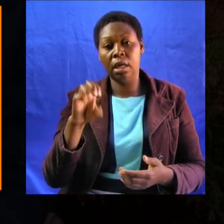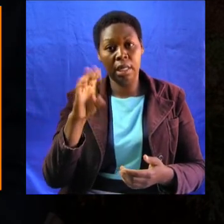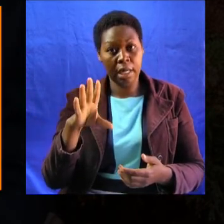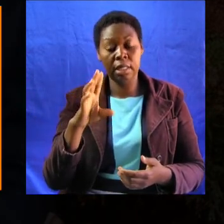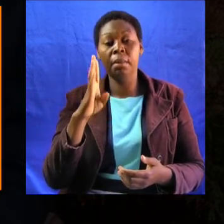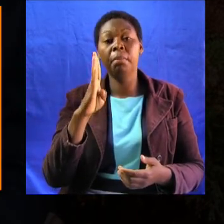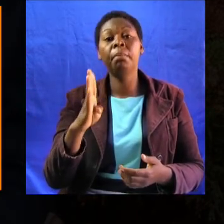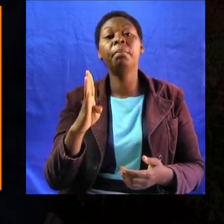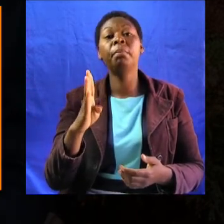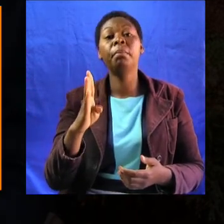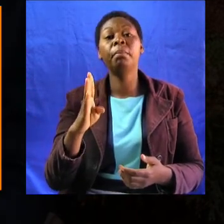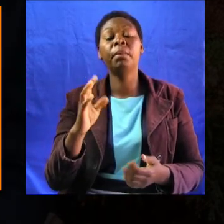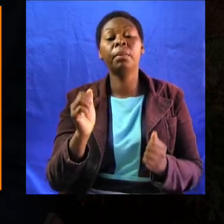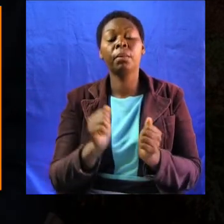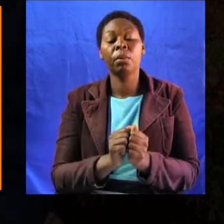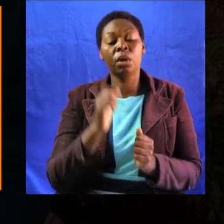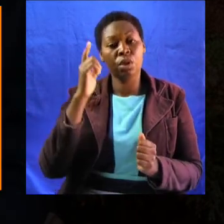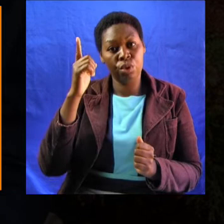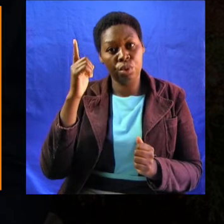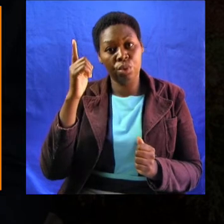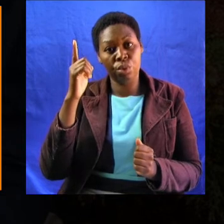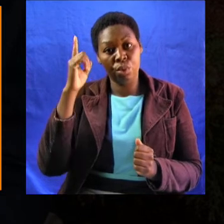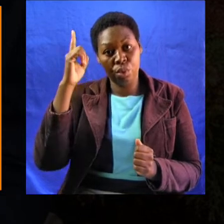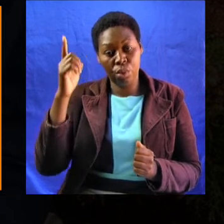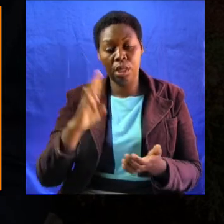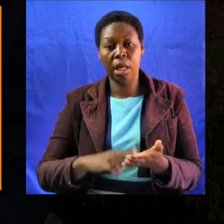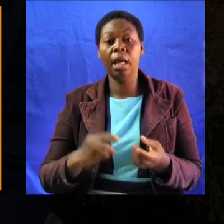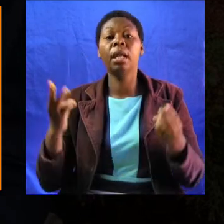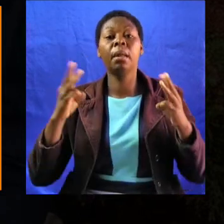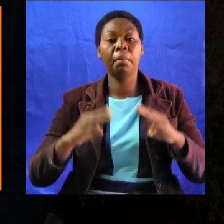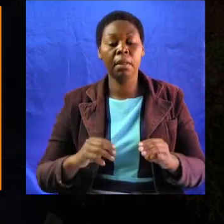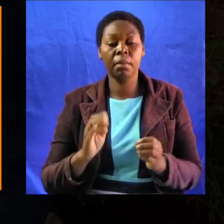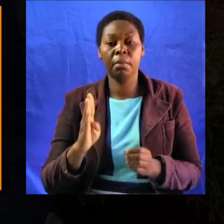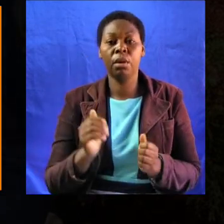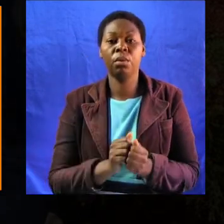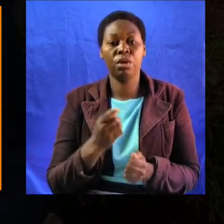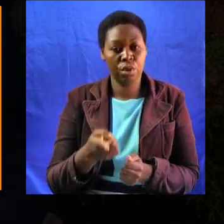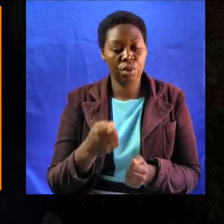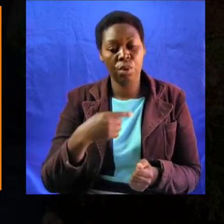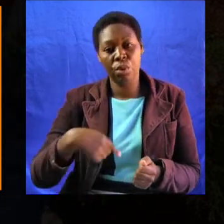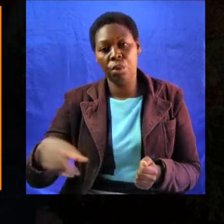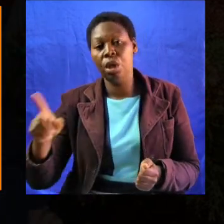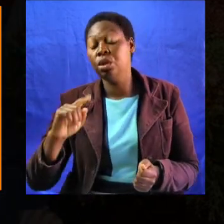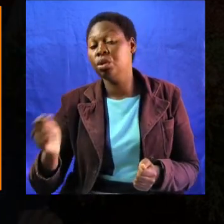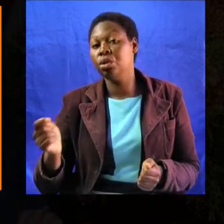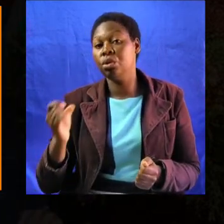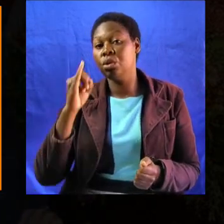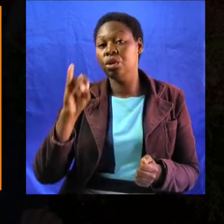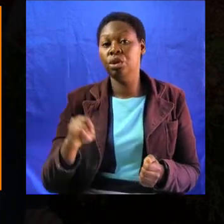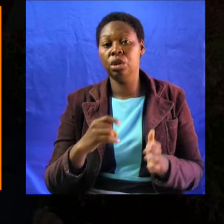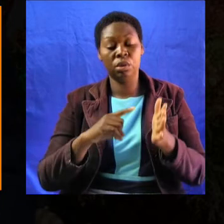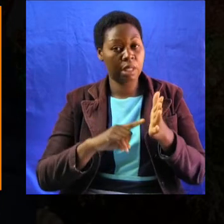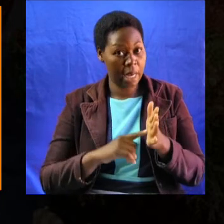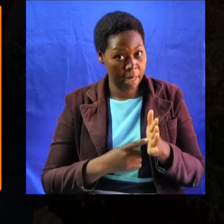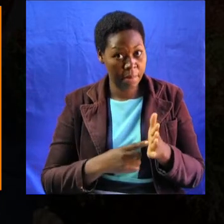Mambo ngaziviswe kuti takaenda kurutirwe rwenyika ya Judi kuimba ya Mwari mukuru inovakwa namabwe makuru